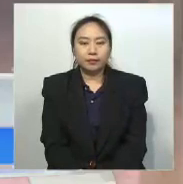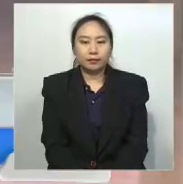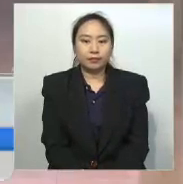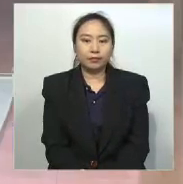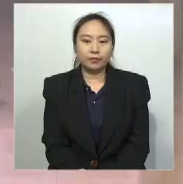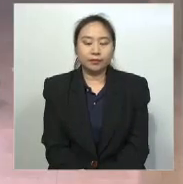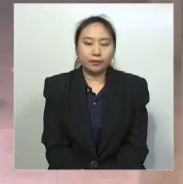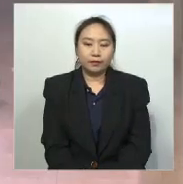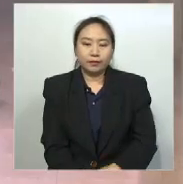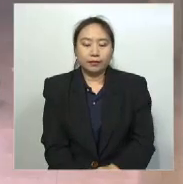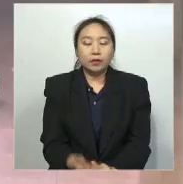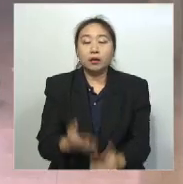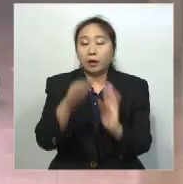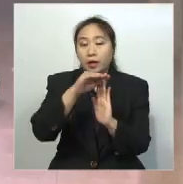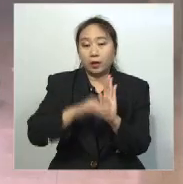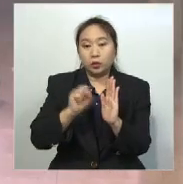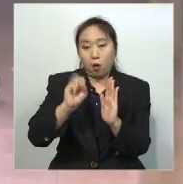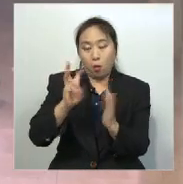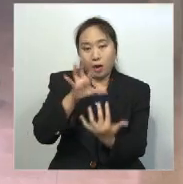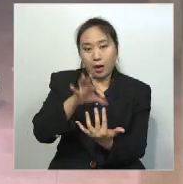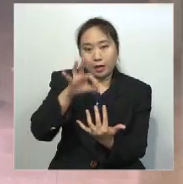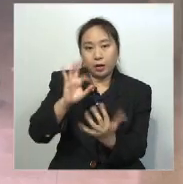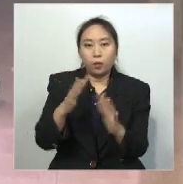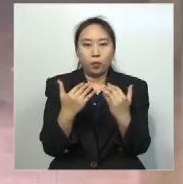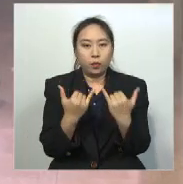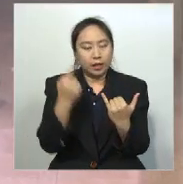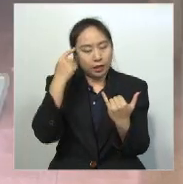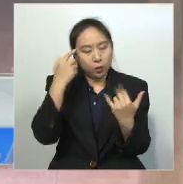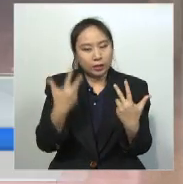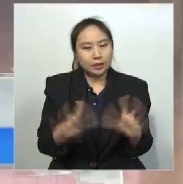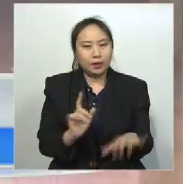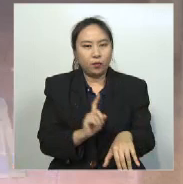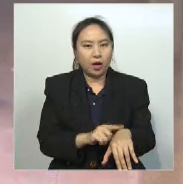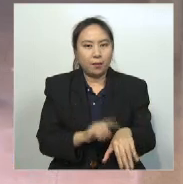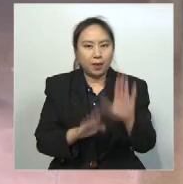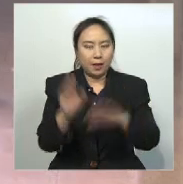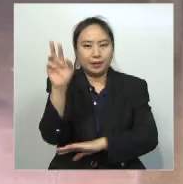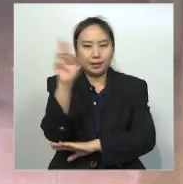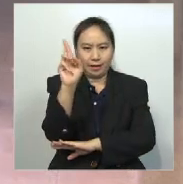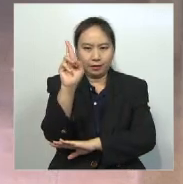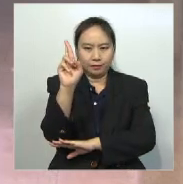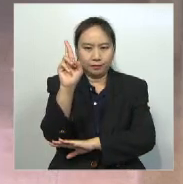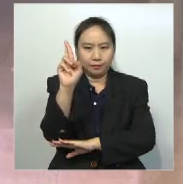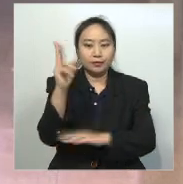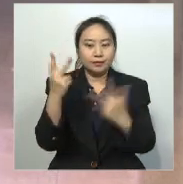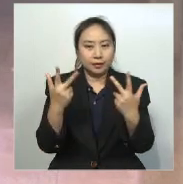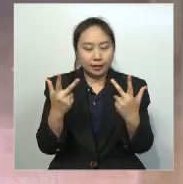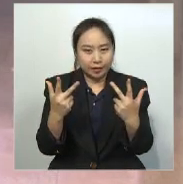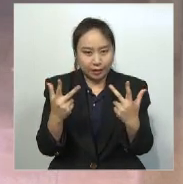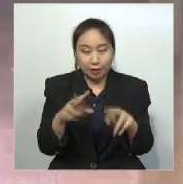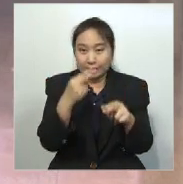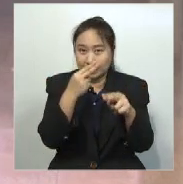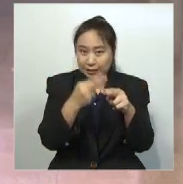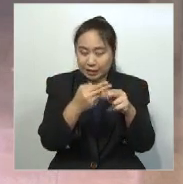ส่วนขั้นตอนการคัดเลือกสว.ในวันนี้นะคะคาดว่าจะแล้วเสร็จประมาณเวลา 12:00 นค่ะแล้วก็จะได้ราย